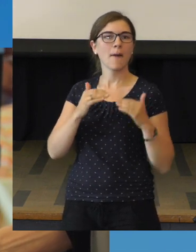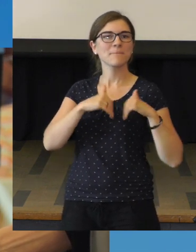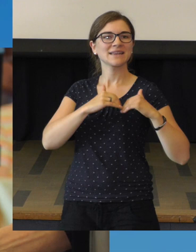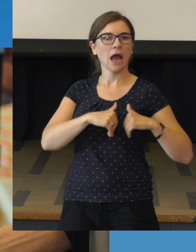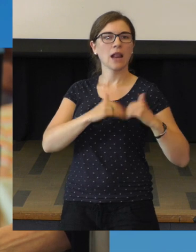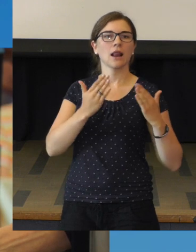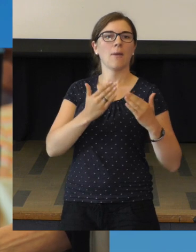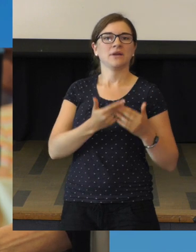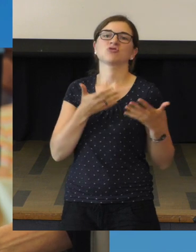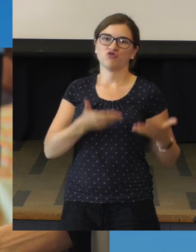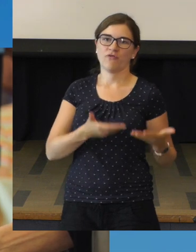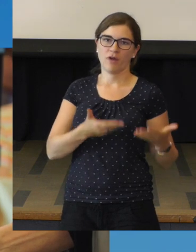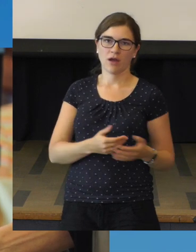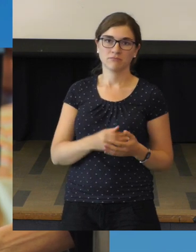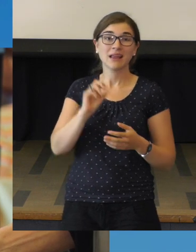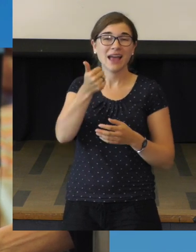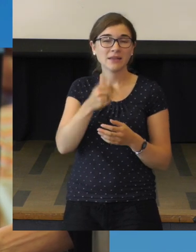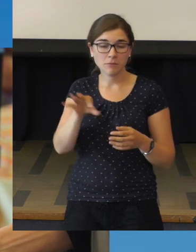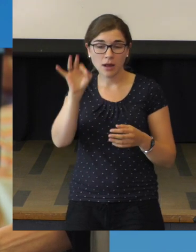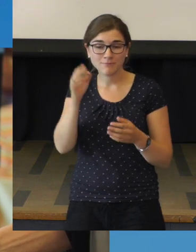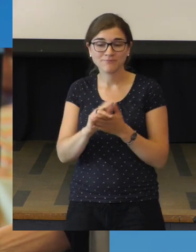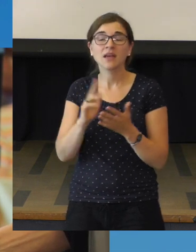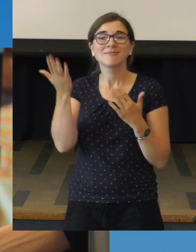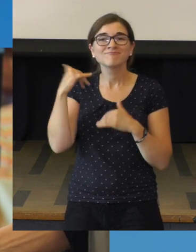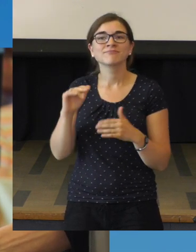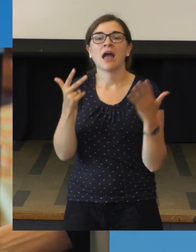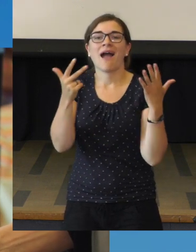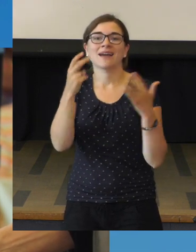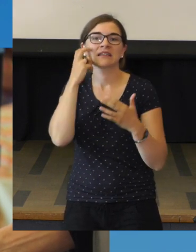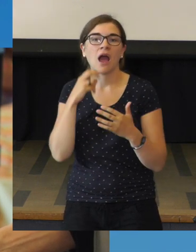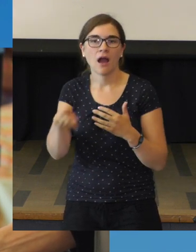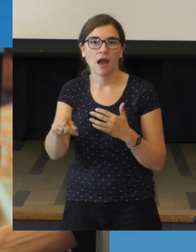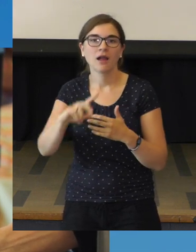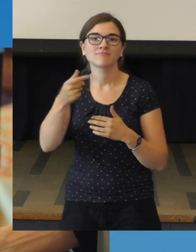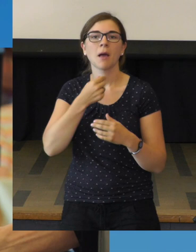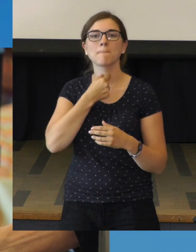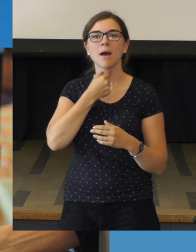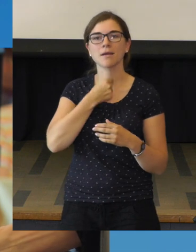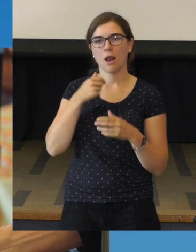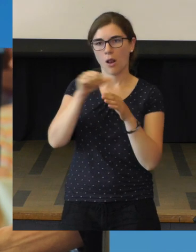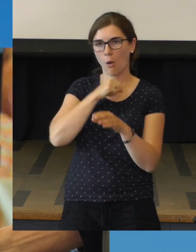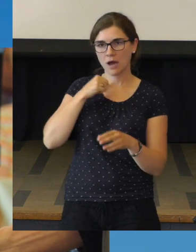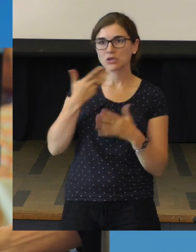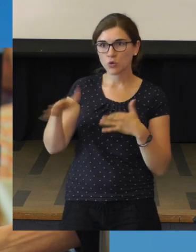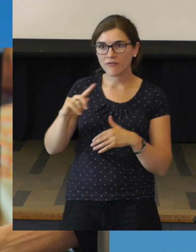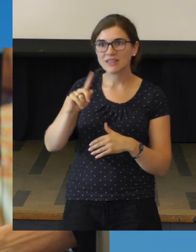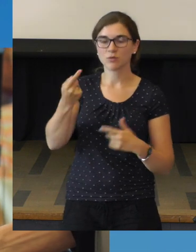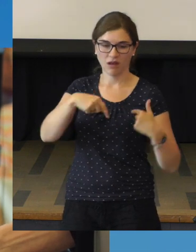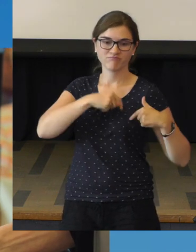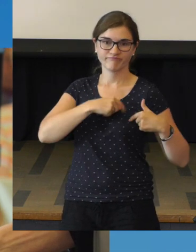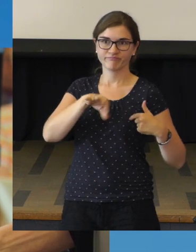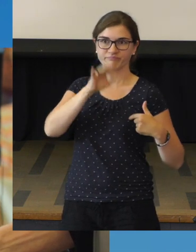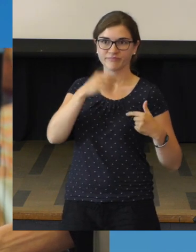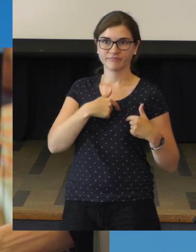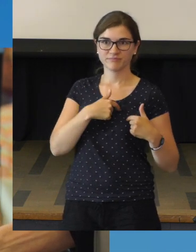erstmalig festgestellt bei einer Mandeloperation im Alter von 8 Jahren. Man hat da gesagt, es wird wohl so sein, dass